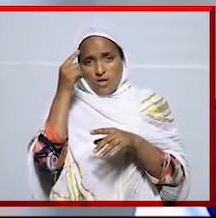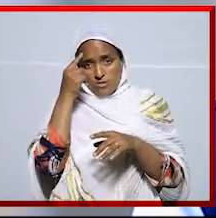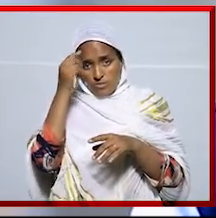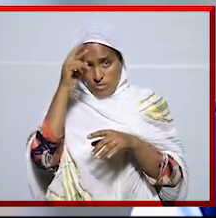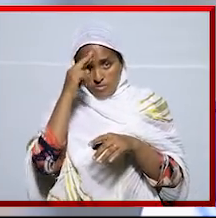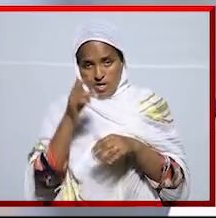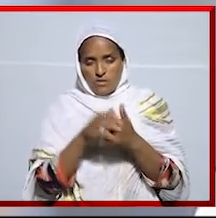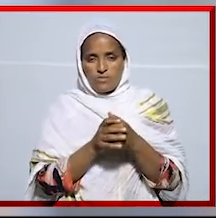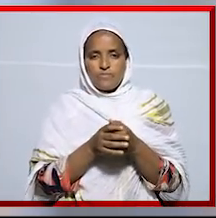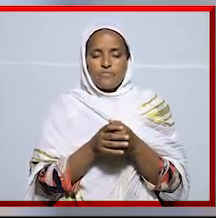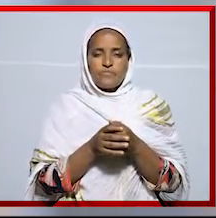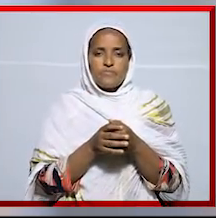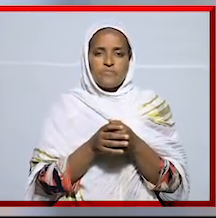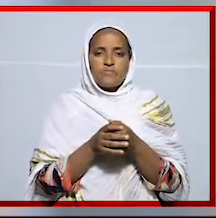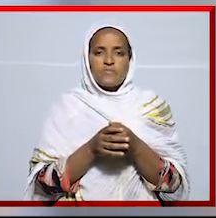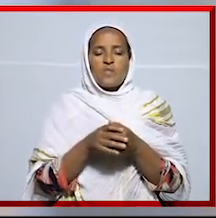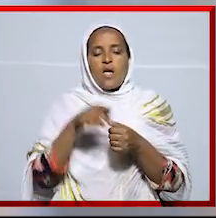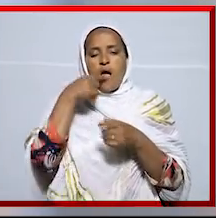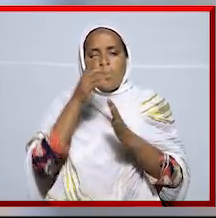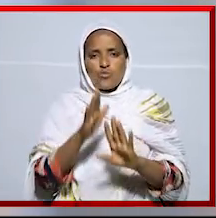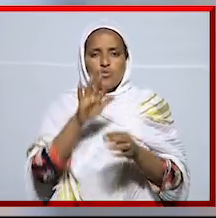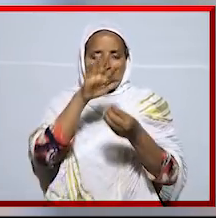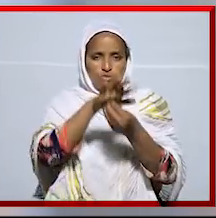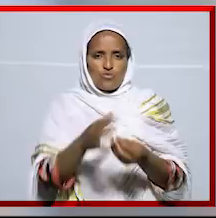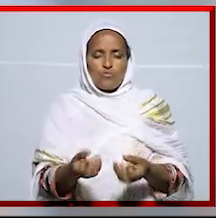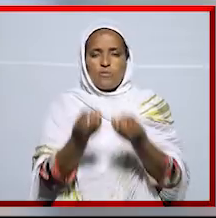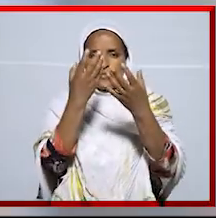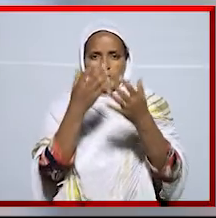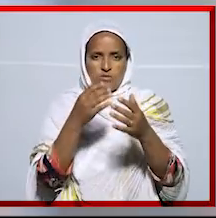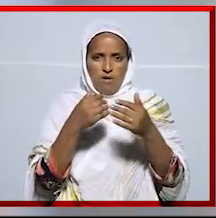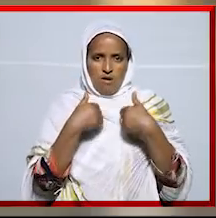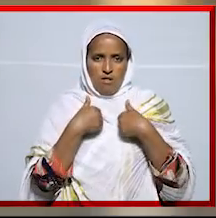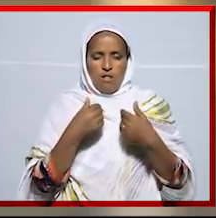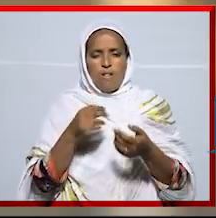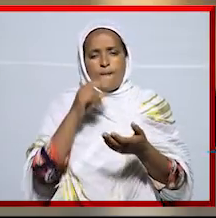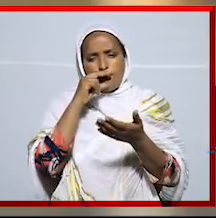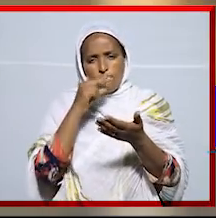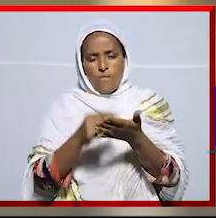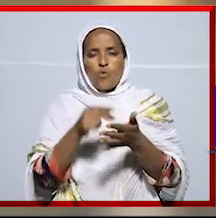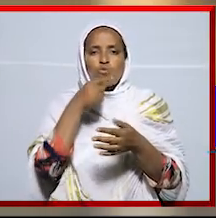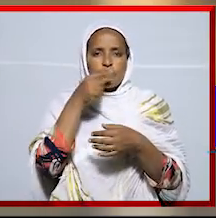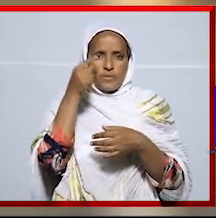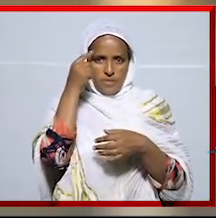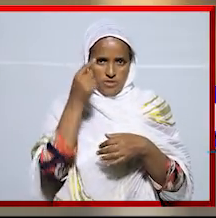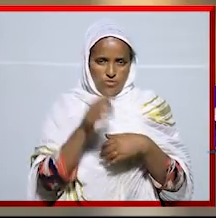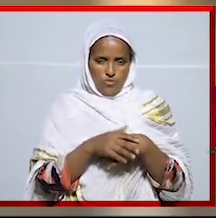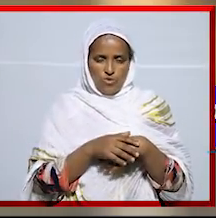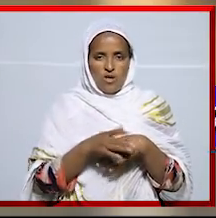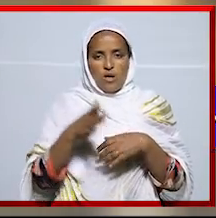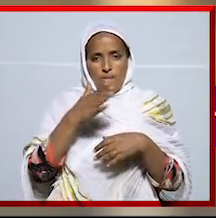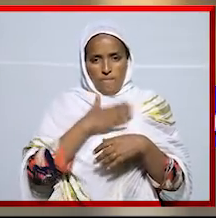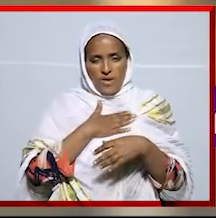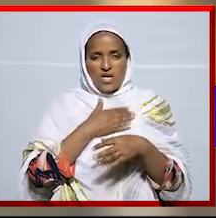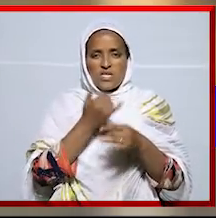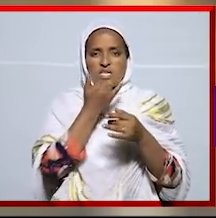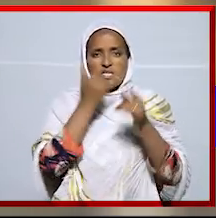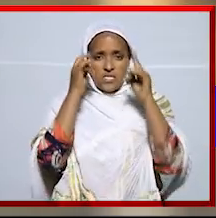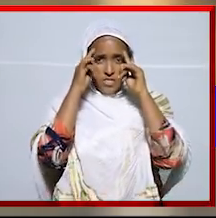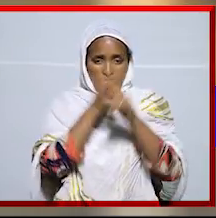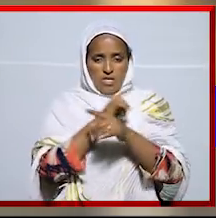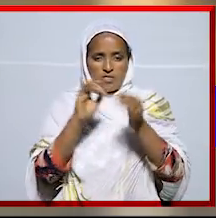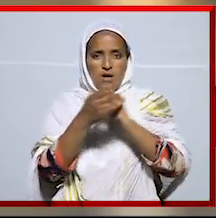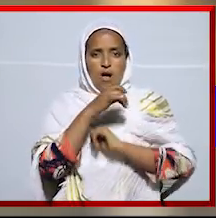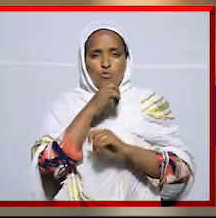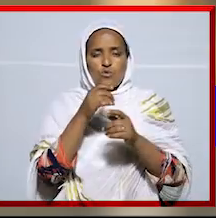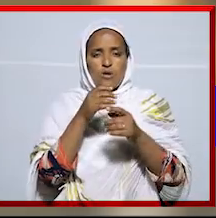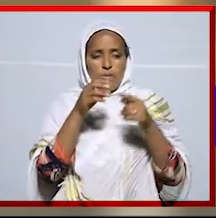ብለን ስለምናስብ አሉታዊ ተጽዕኖ በጣም ይበዛል። እኔ በጎ ነው ብዬ የማስበው በእኔ ስህተት